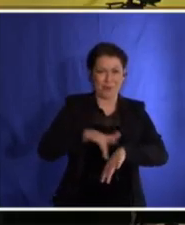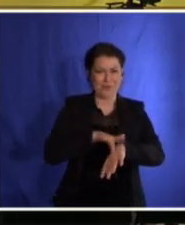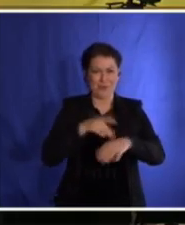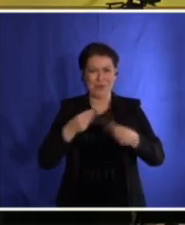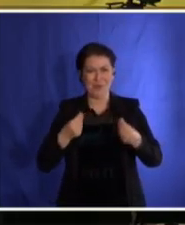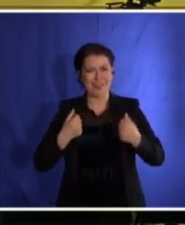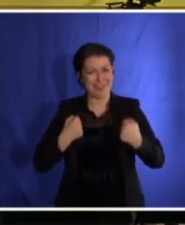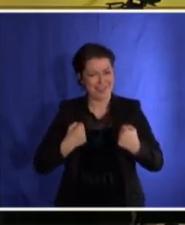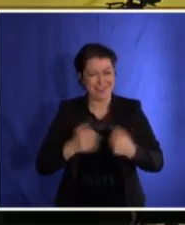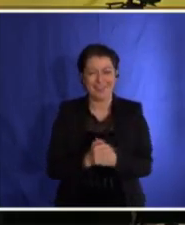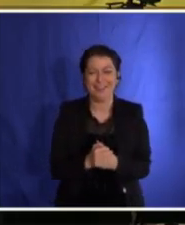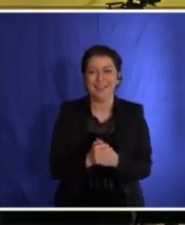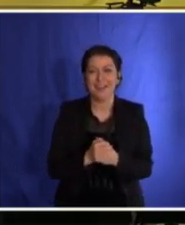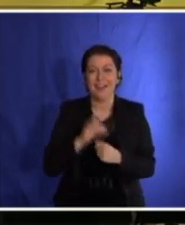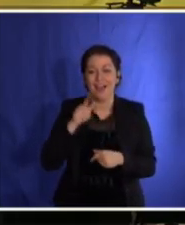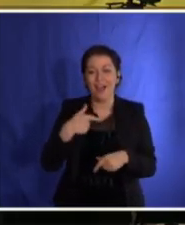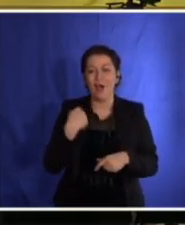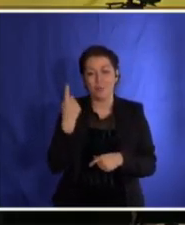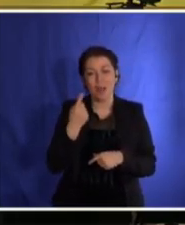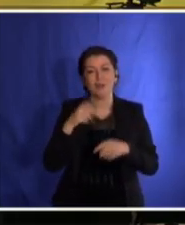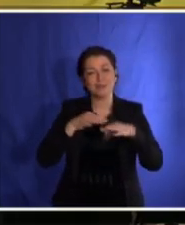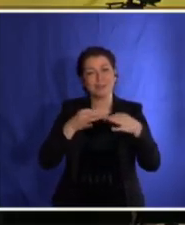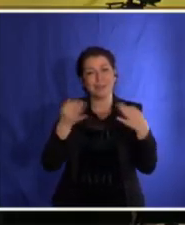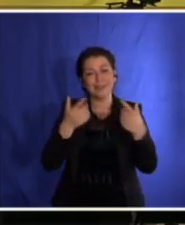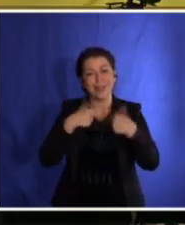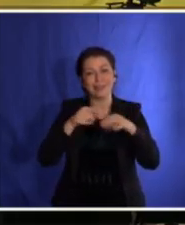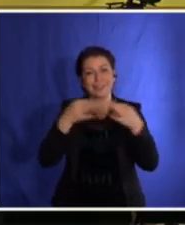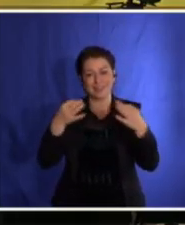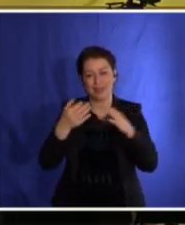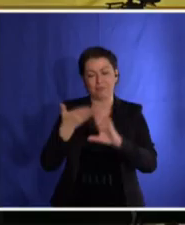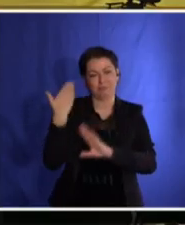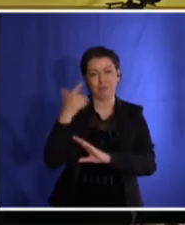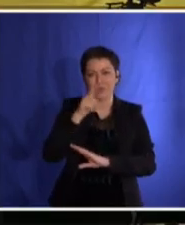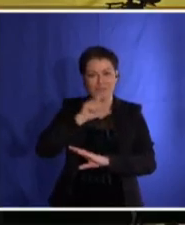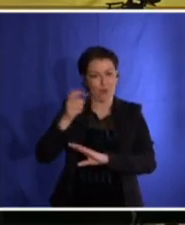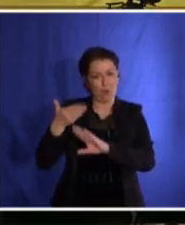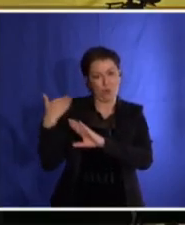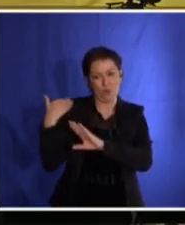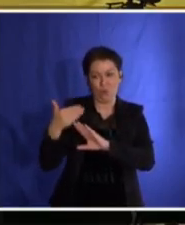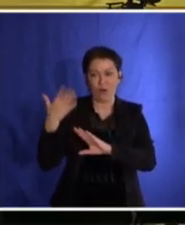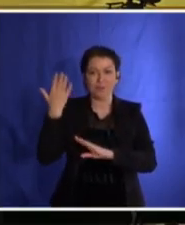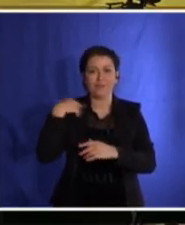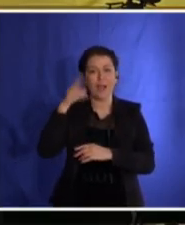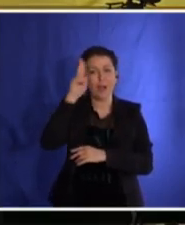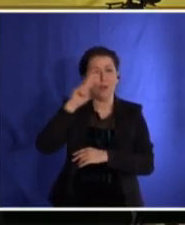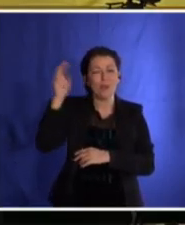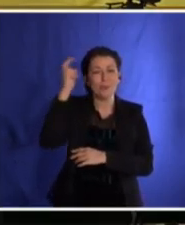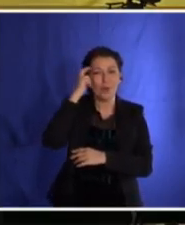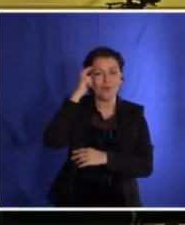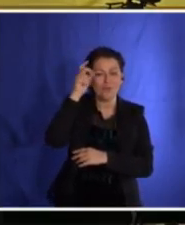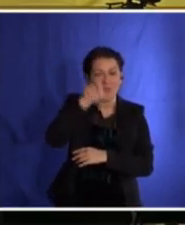es bei uns beim Landestag, der erst vor 14 Tagen war, einen Universitätsprofessor Kolland gegeben,